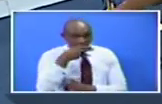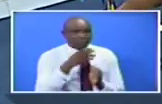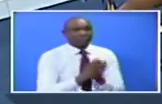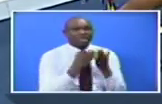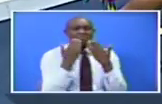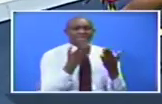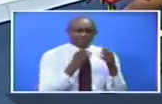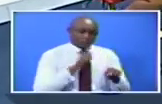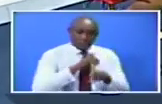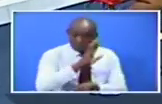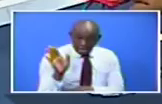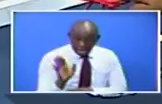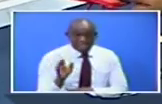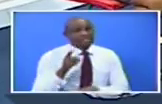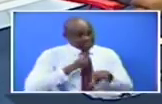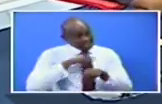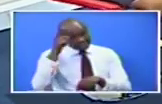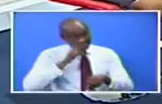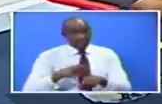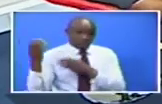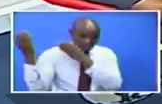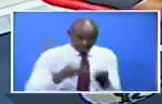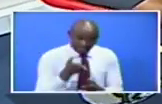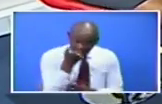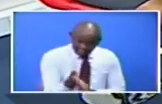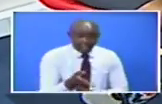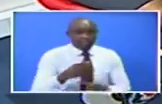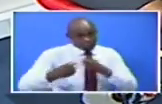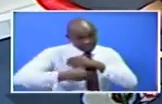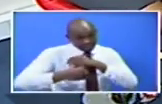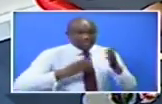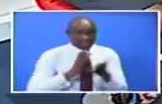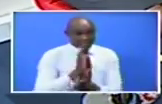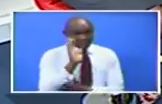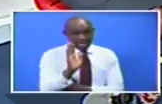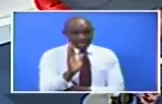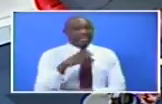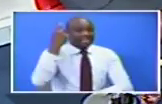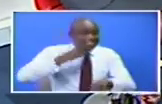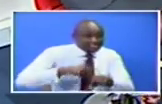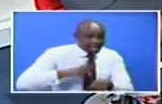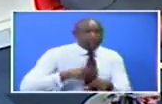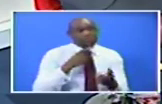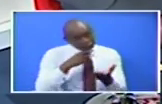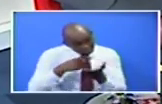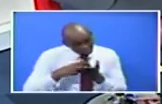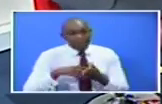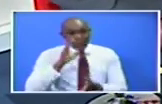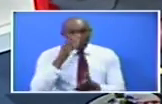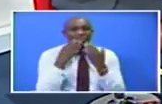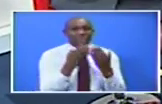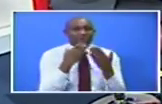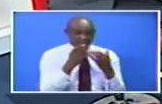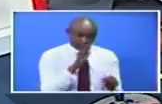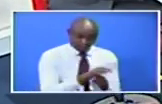sana kwa muda wenu. Tukua tukiwalika wakati mwingine mtueleze kuhusu haki za wanawake. Sasa tumewajua. Sasa wakati mwingine tukua tukijadili mingi zaidi. Shukran kwa muda